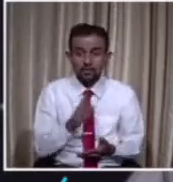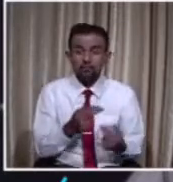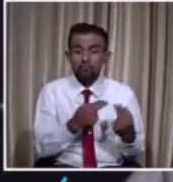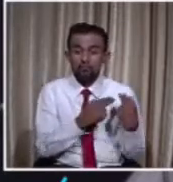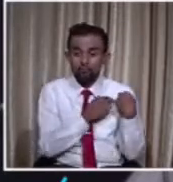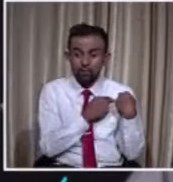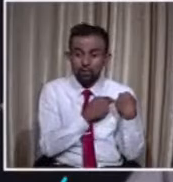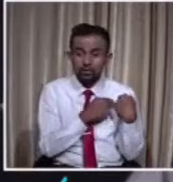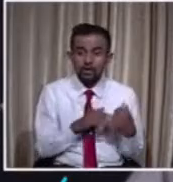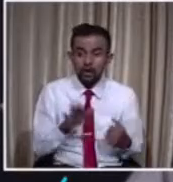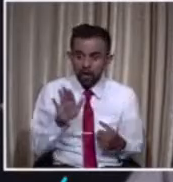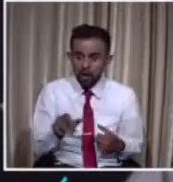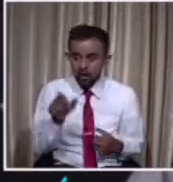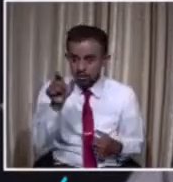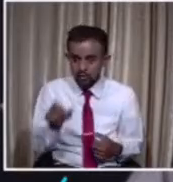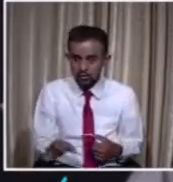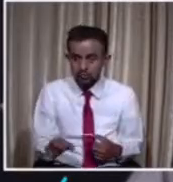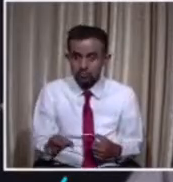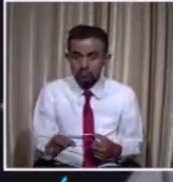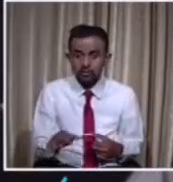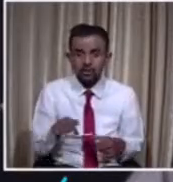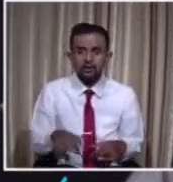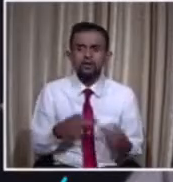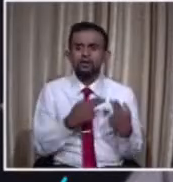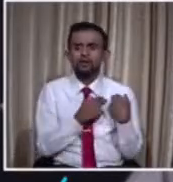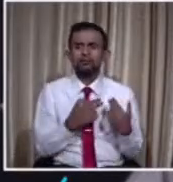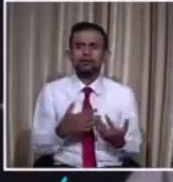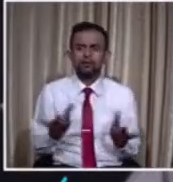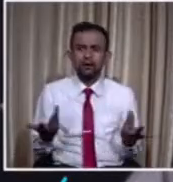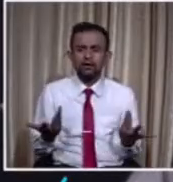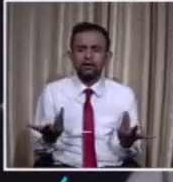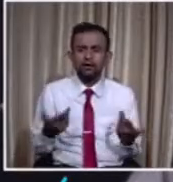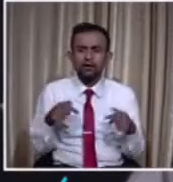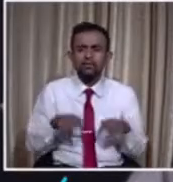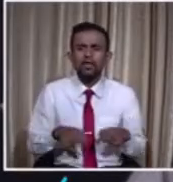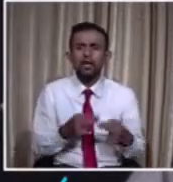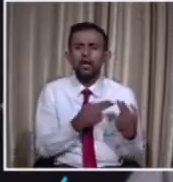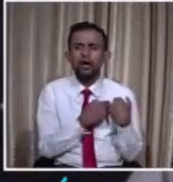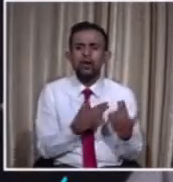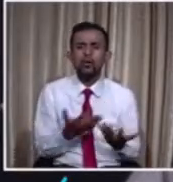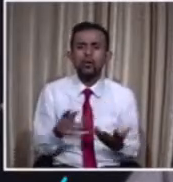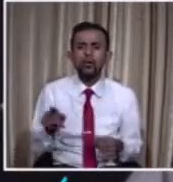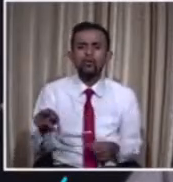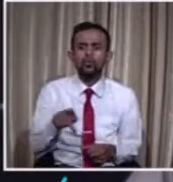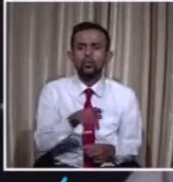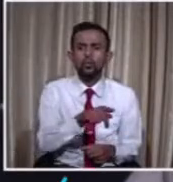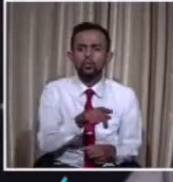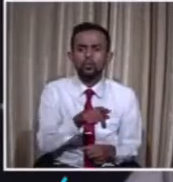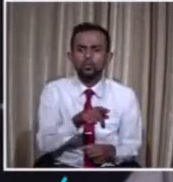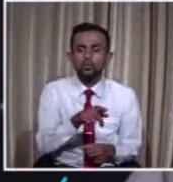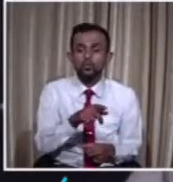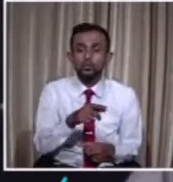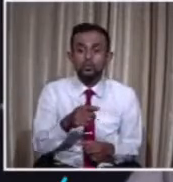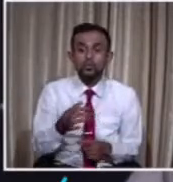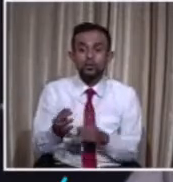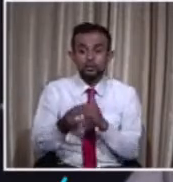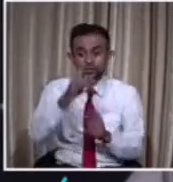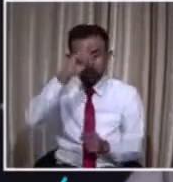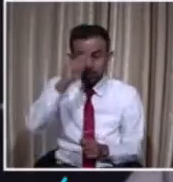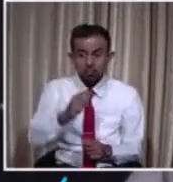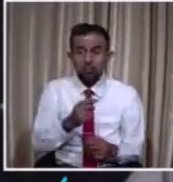කිව්වට ඉන්නවා නම් දැන් ඒකල තනතුරු වල නැහැ. දැන් කවුද වගකීම් බාර ගන්න? දැන් විධායකයේ වගකීම බාර ගන්න